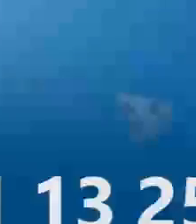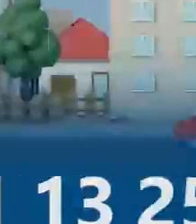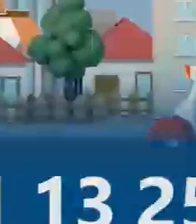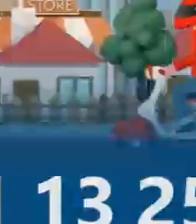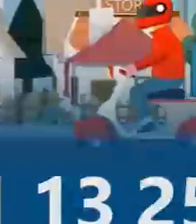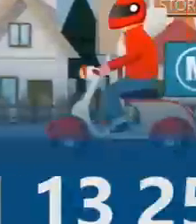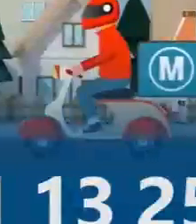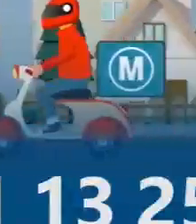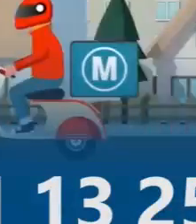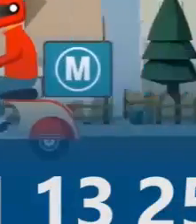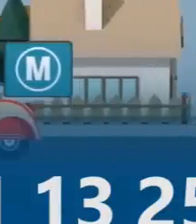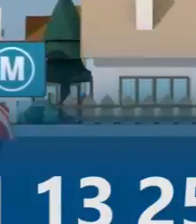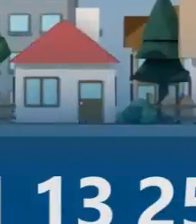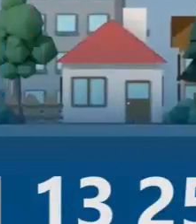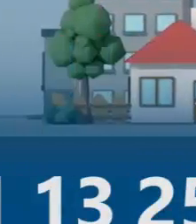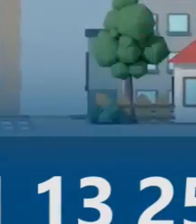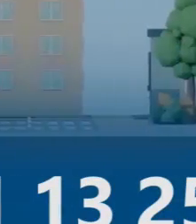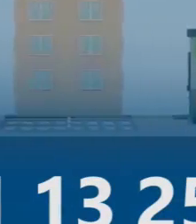Hamagara